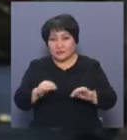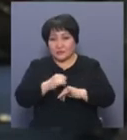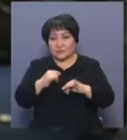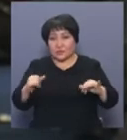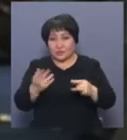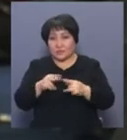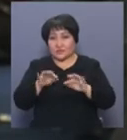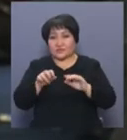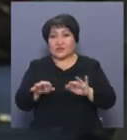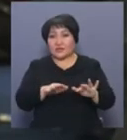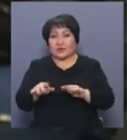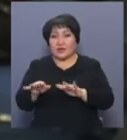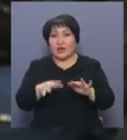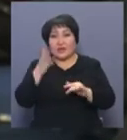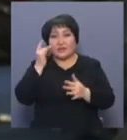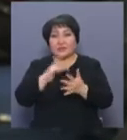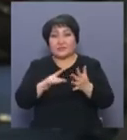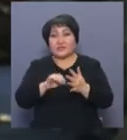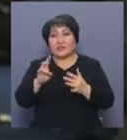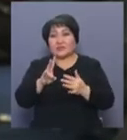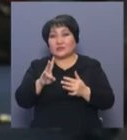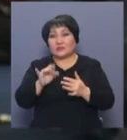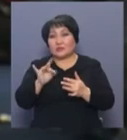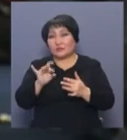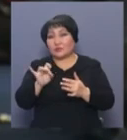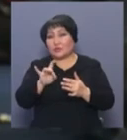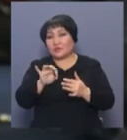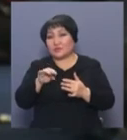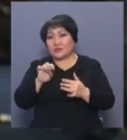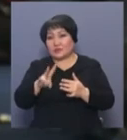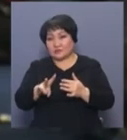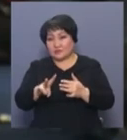Алматы қаласының Нұр Отан филиалы істеп отқан жылдары қуантарлық.